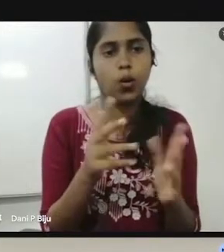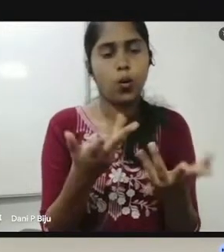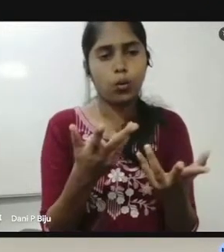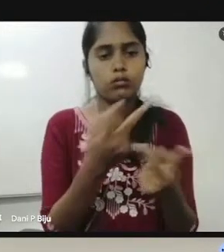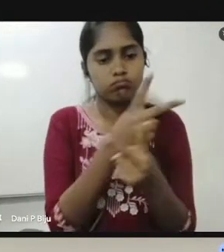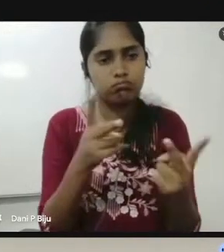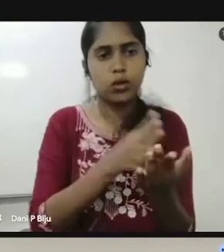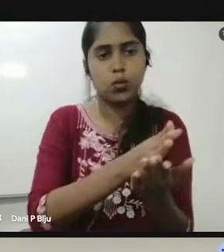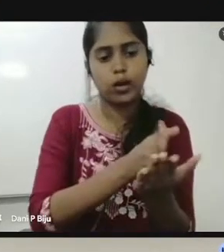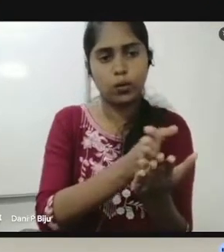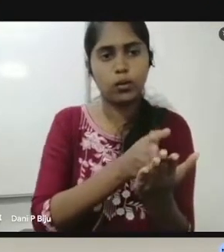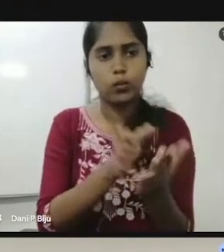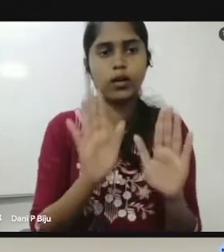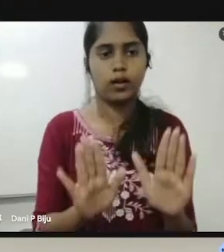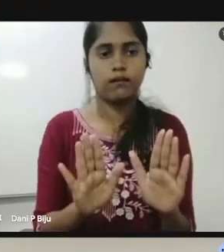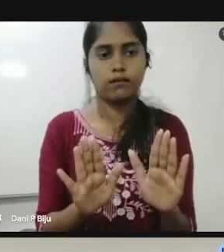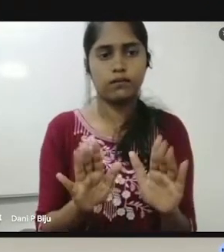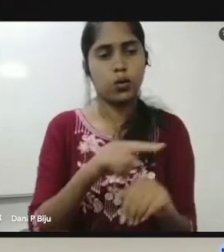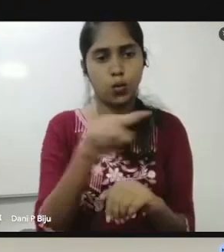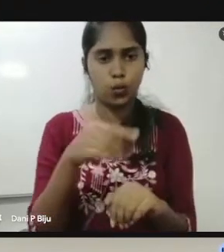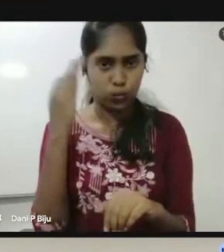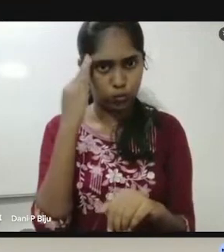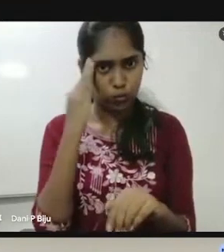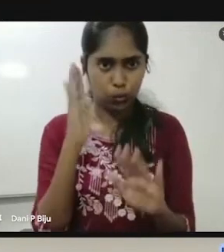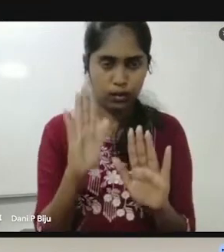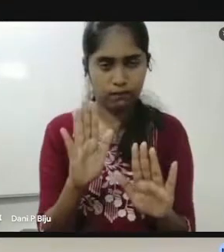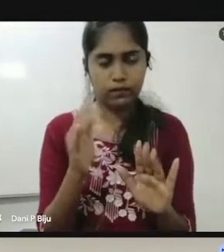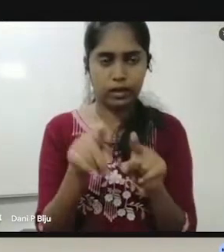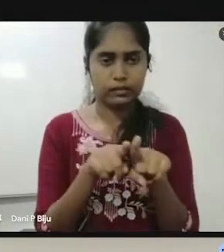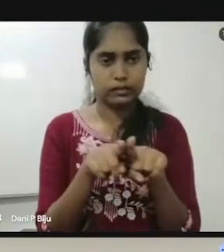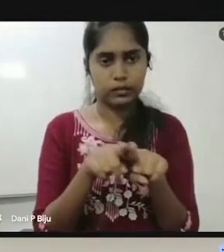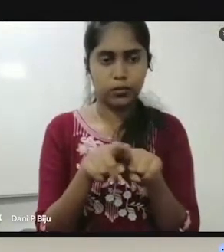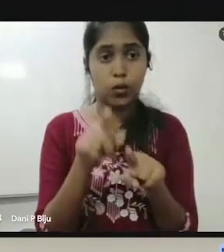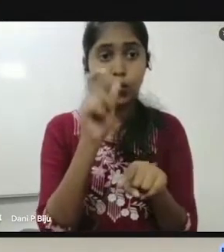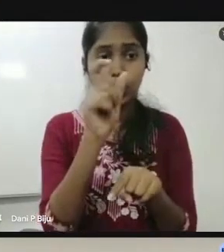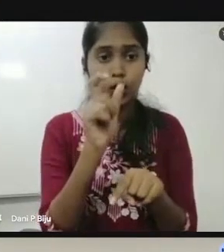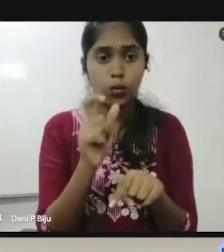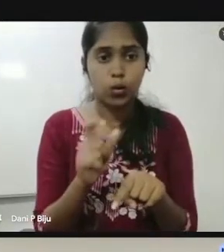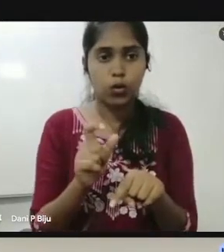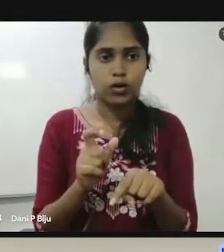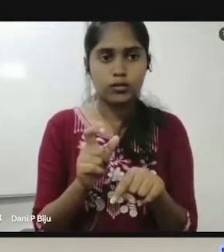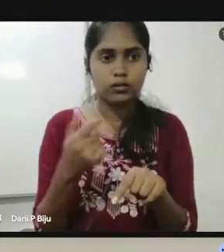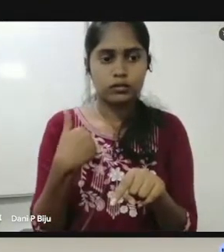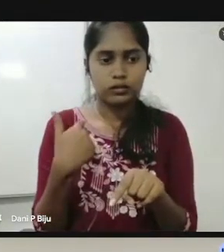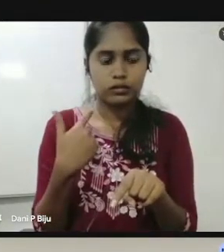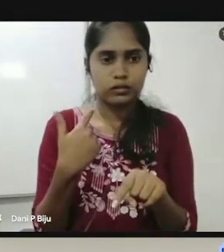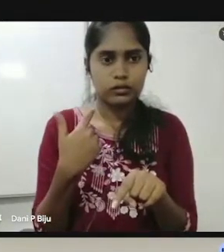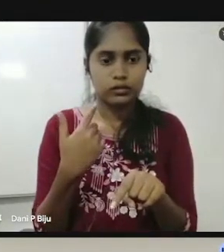ആണ് നമ്മൾ സ്ട്രാറ്റജീസിൽ ഉപയോഗിക്കുന്നത്. നിങ്ങൾക്ക് എല്ലാവർക്കും പരിചിതമായിട്ടുള്ള ഒരു കാര്യം ഞാൻ പറയാം, വേർഡ് പ്രെഡിക്ഷൻ. നമ്മൾ ഗൂഗിളിൽ